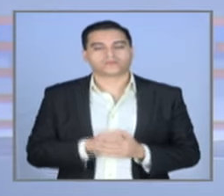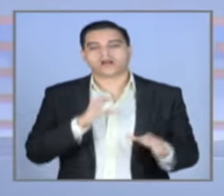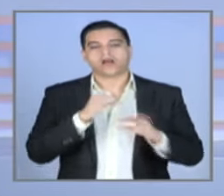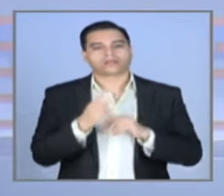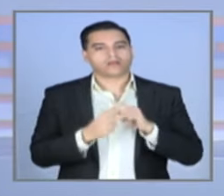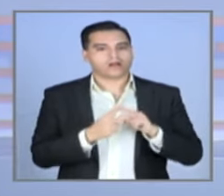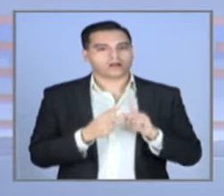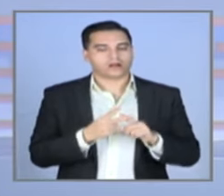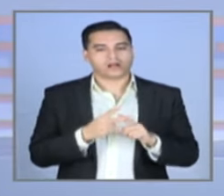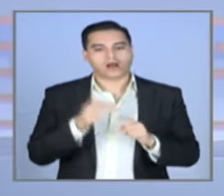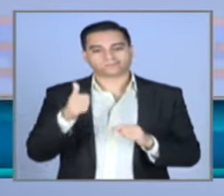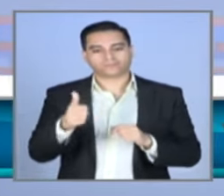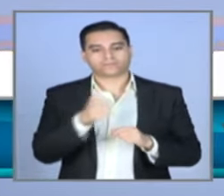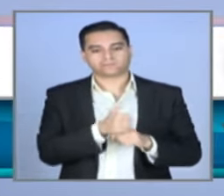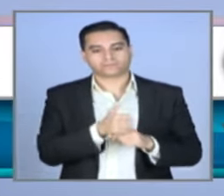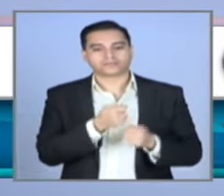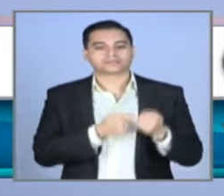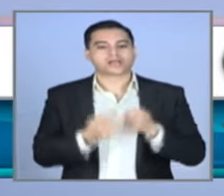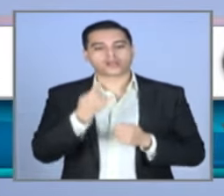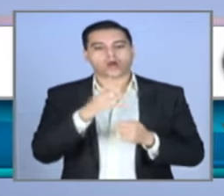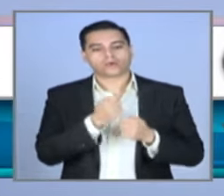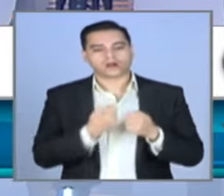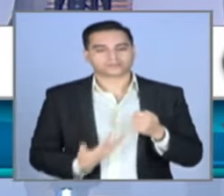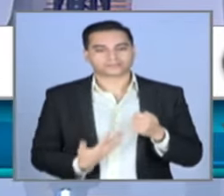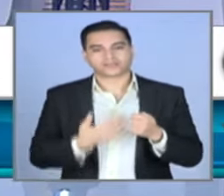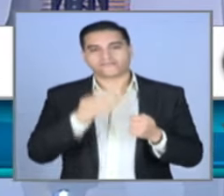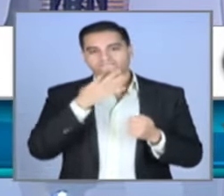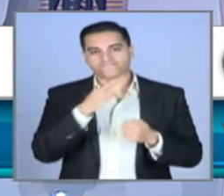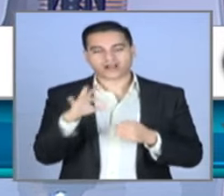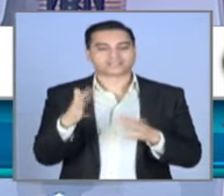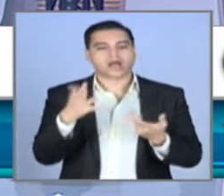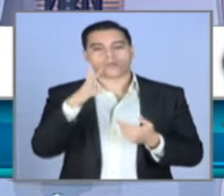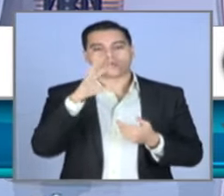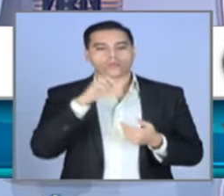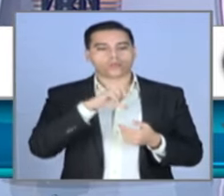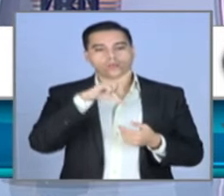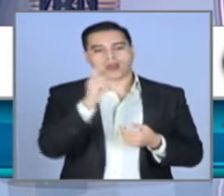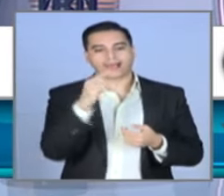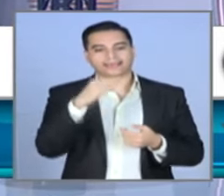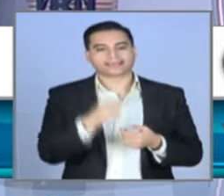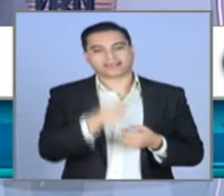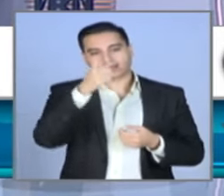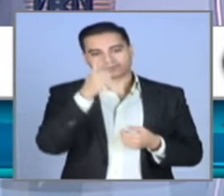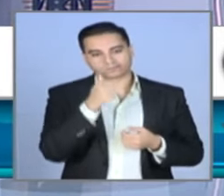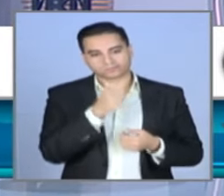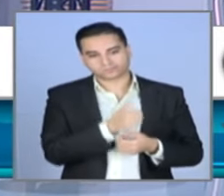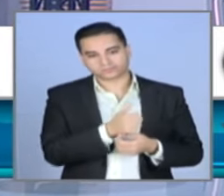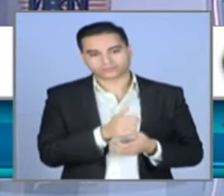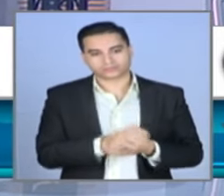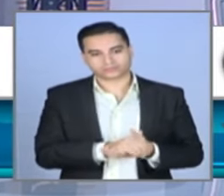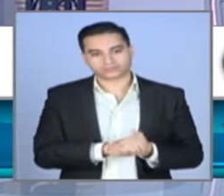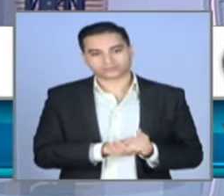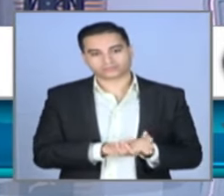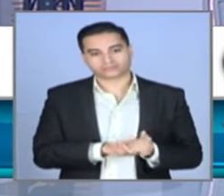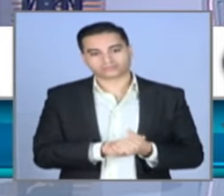اختيارين قصادنا على الشاشة، زائد 10 أو ناقص 5. فرنسا، هولندا.